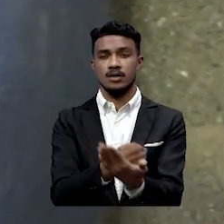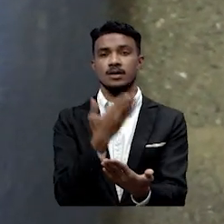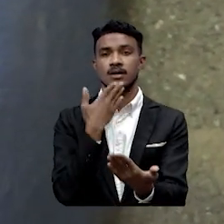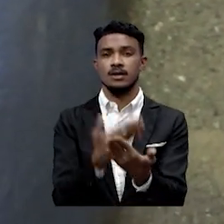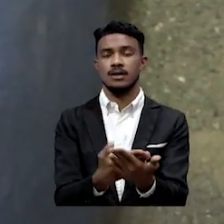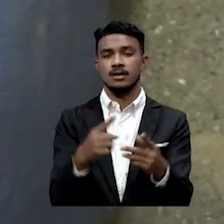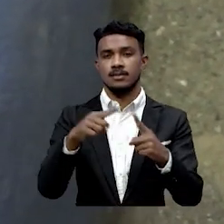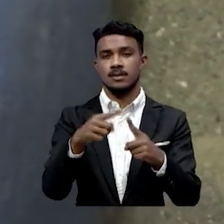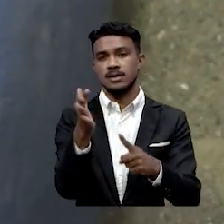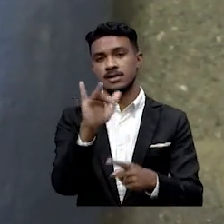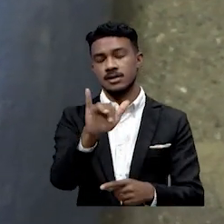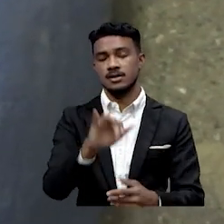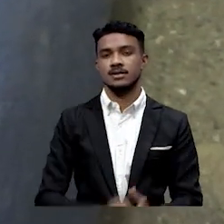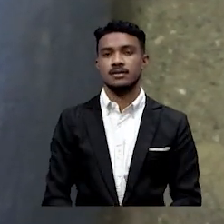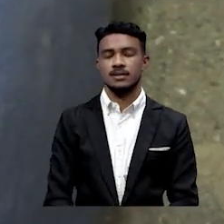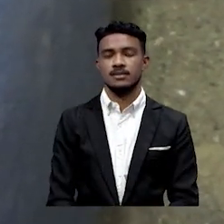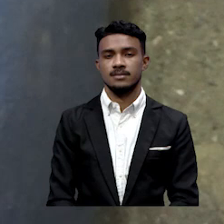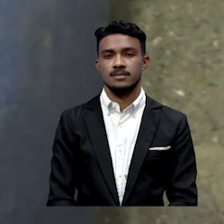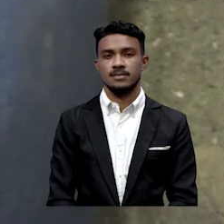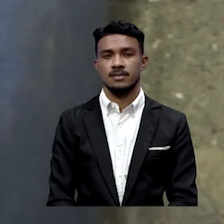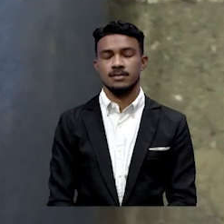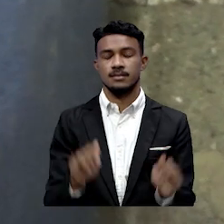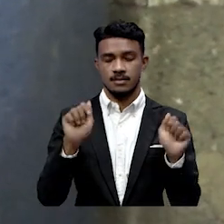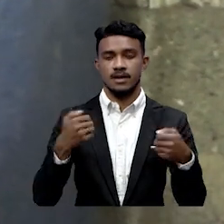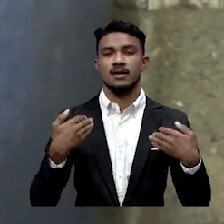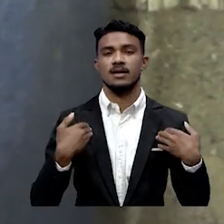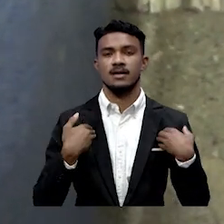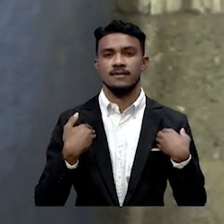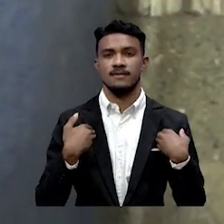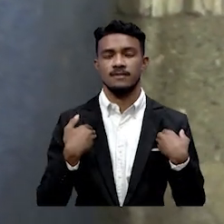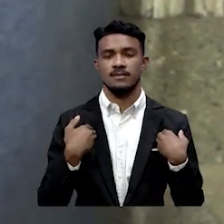para Hori ia altura